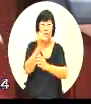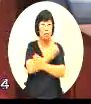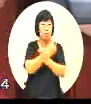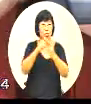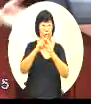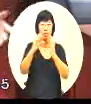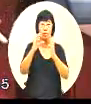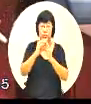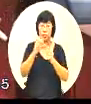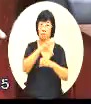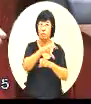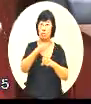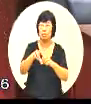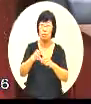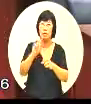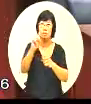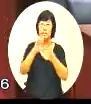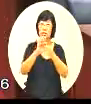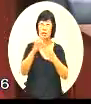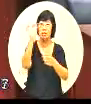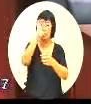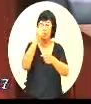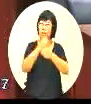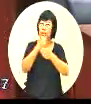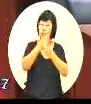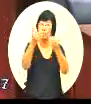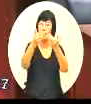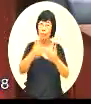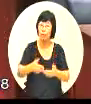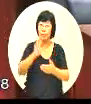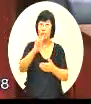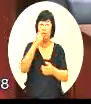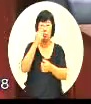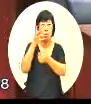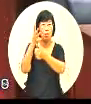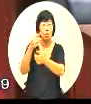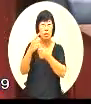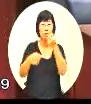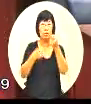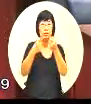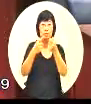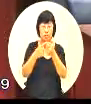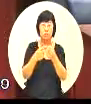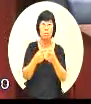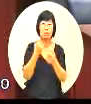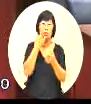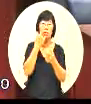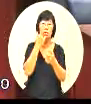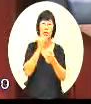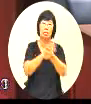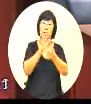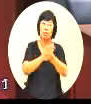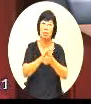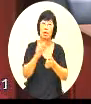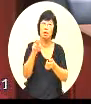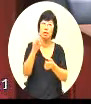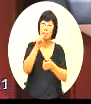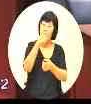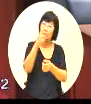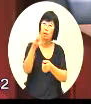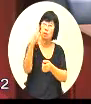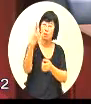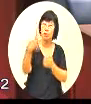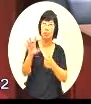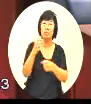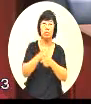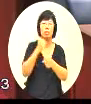真啊，办很多的媒合。那我问过一个，他说他一年媒合100-200个，我说这都好事，因为媒合一个就可能